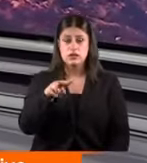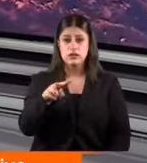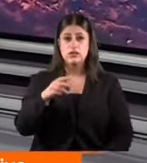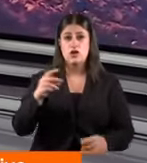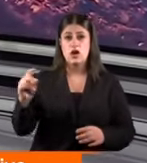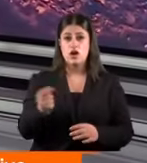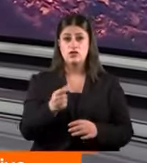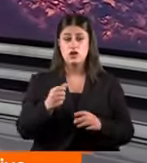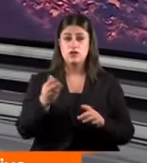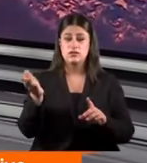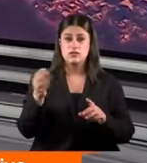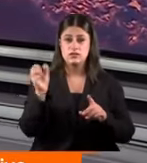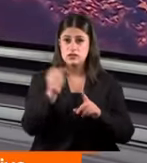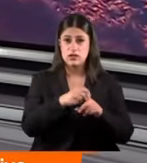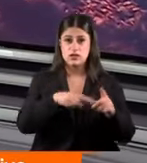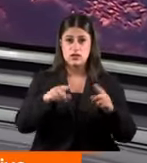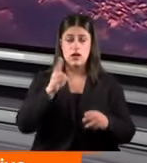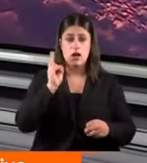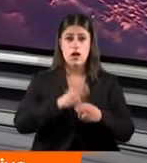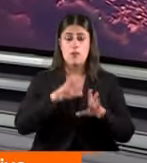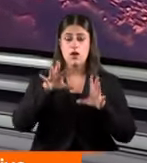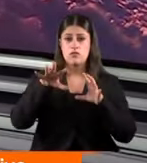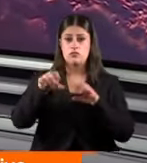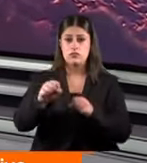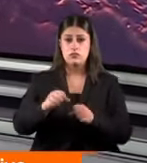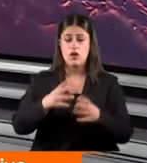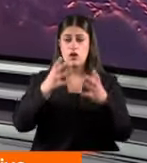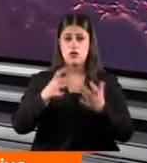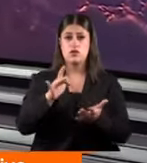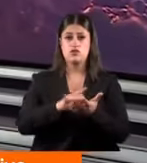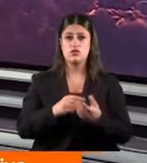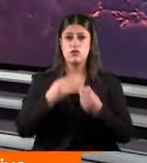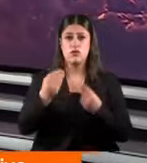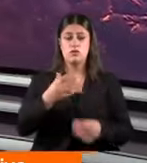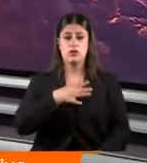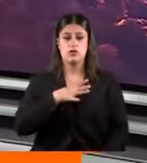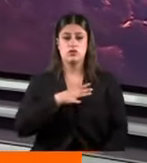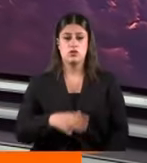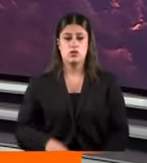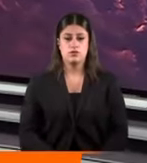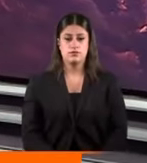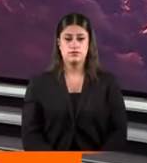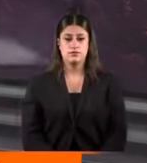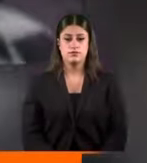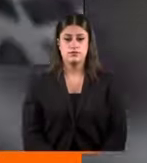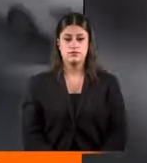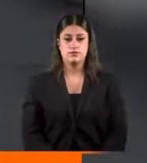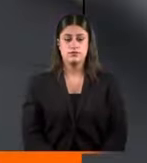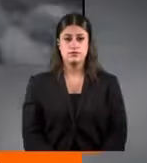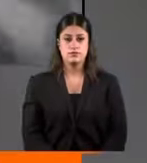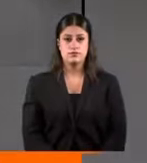kaçan saldırganların bir an önce yakalanmasını ve en ağır cezayı almasını istiyor.